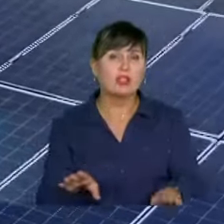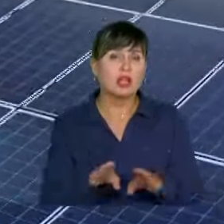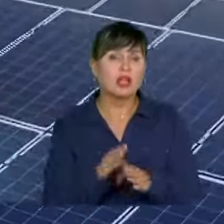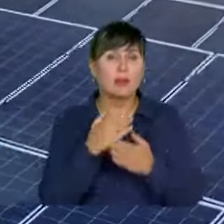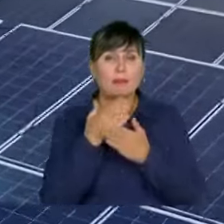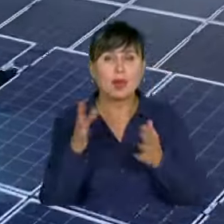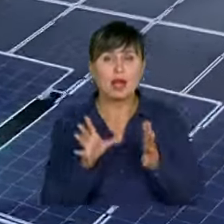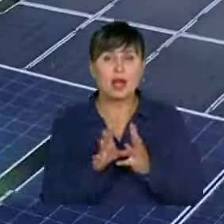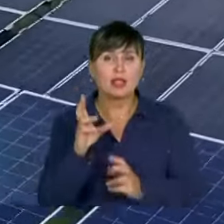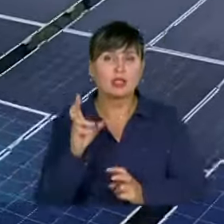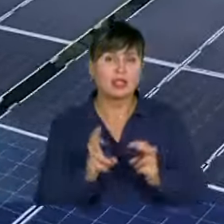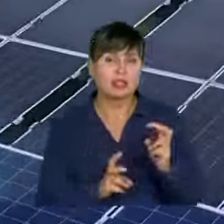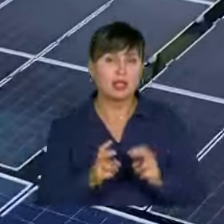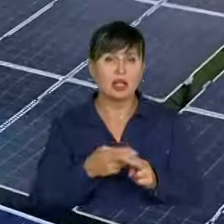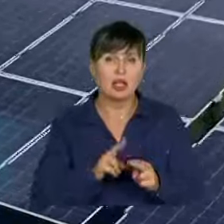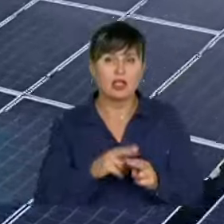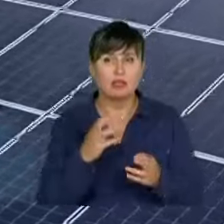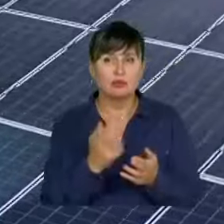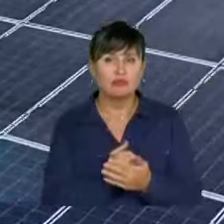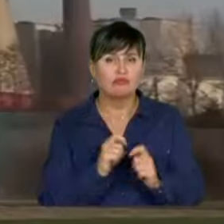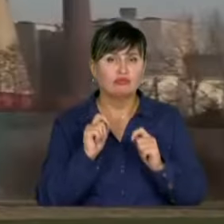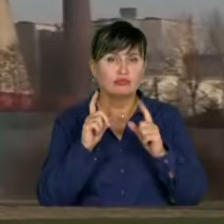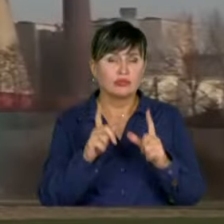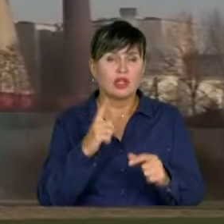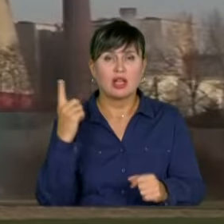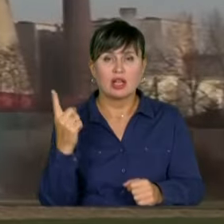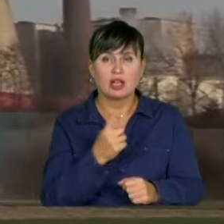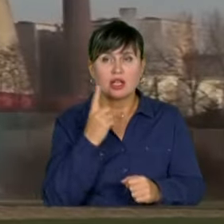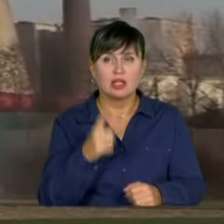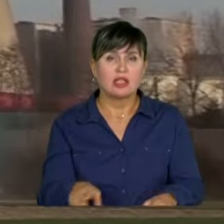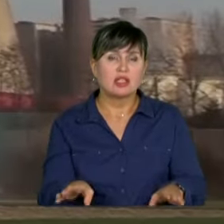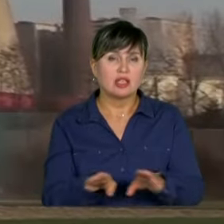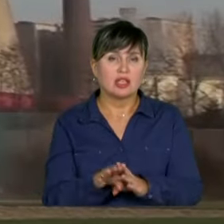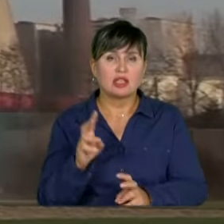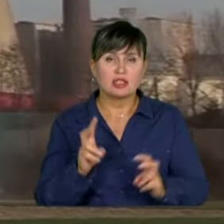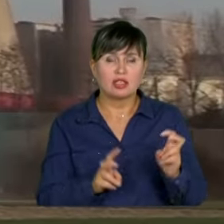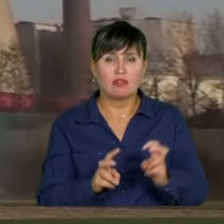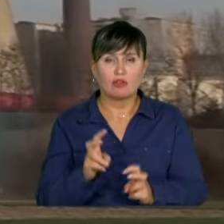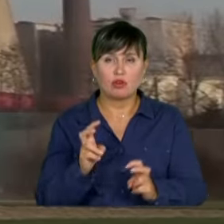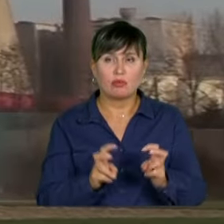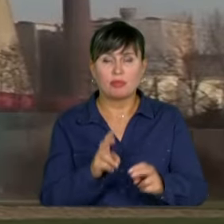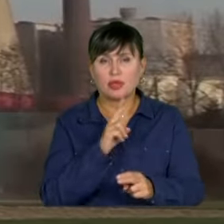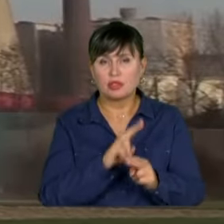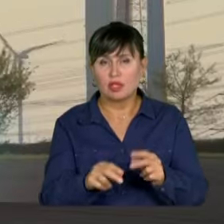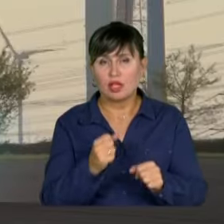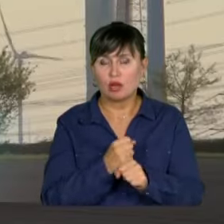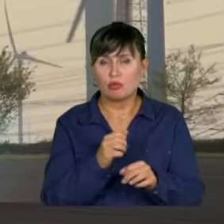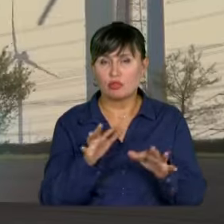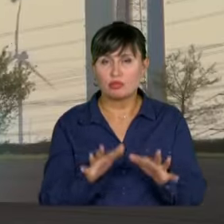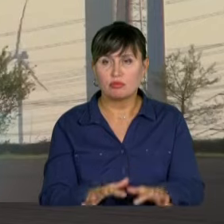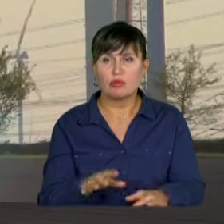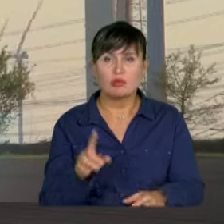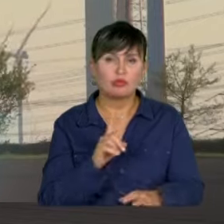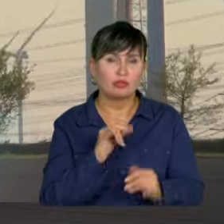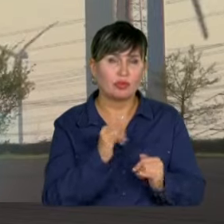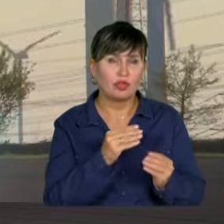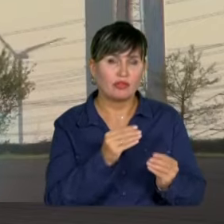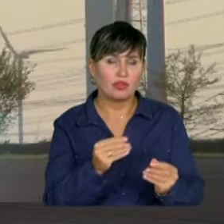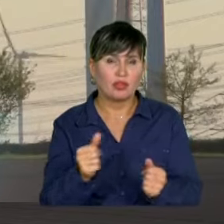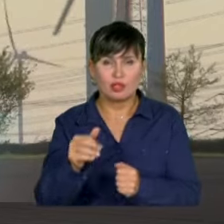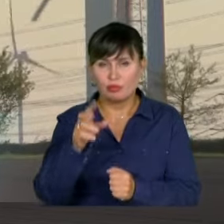атомная электростанция. Это привело к удорожанию электроэнергии, закрытию заводов и фабрик, потере рабочих мест, что негативно влияет на